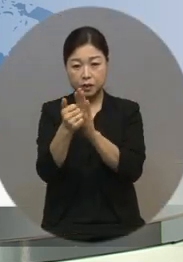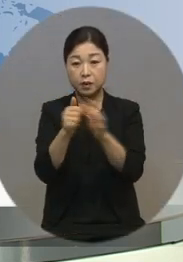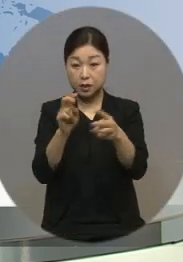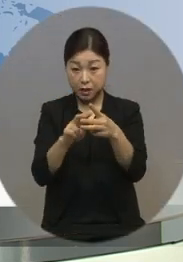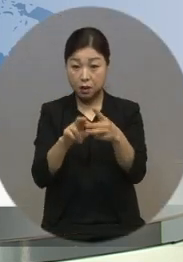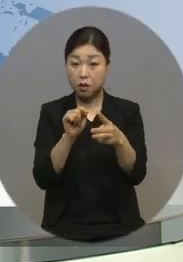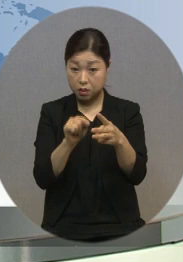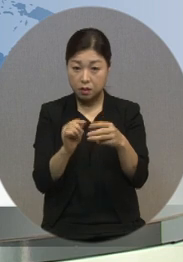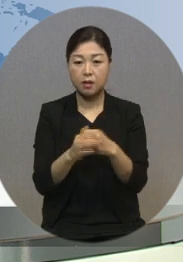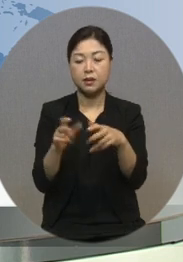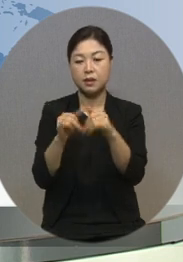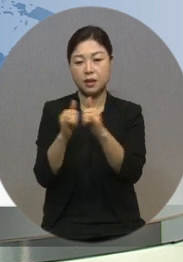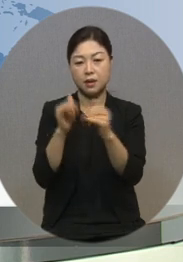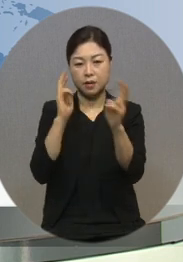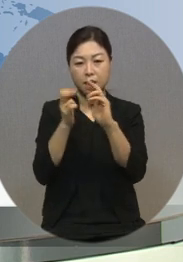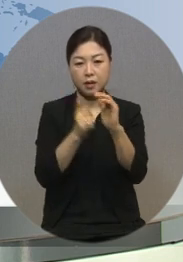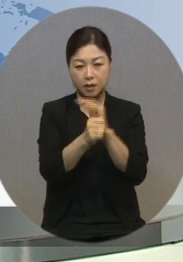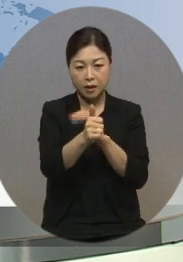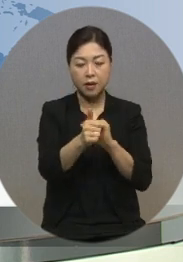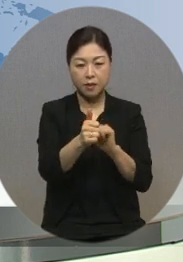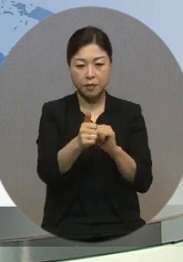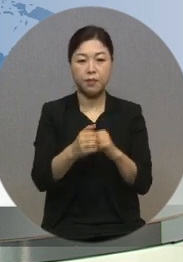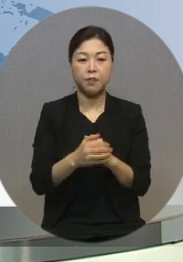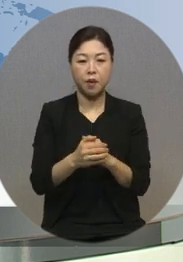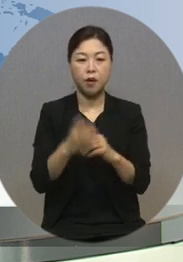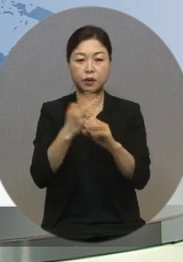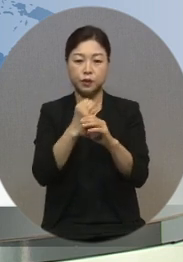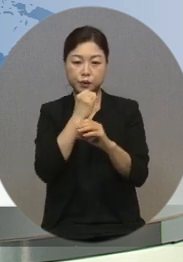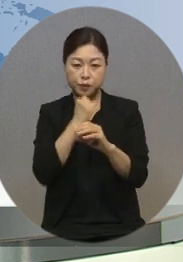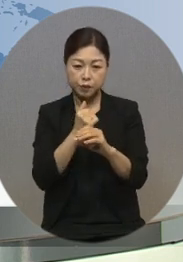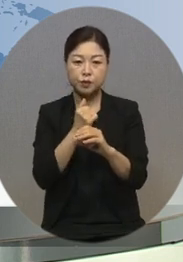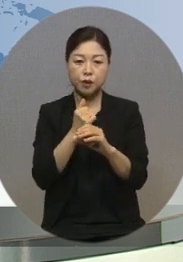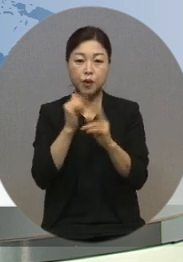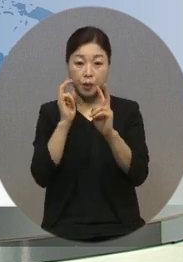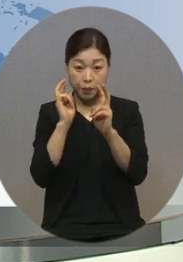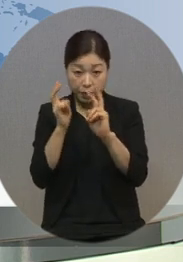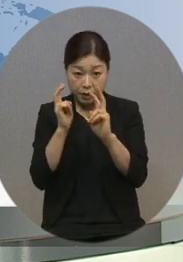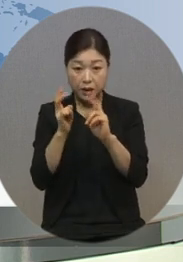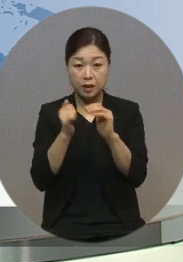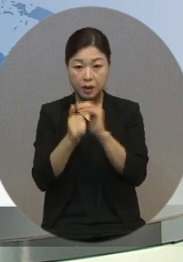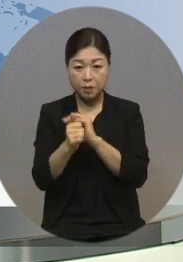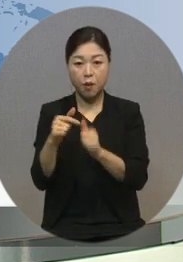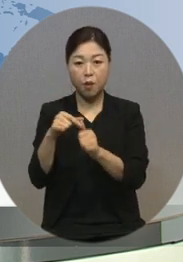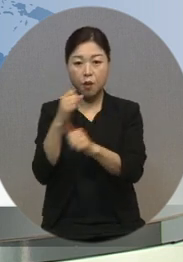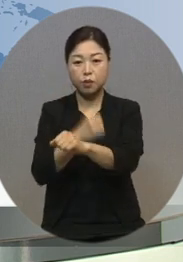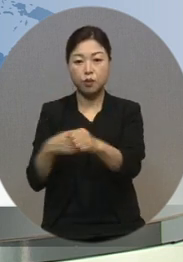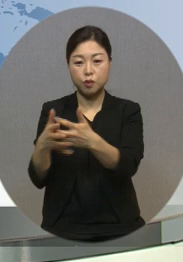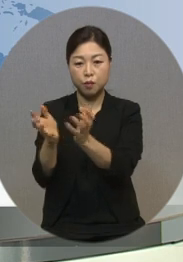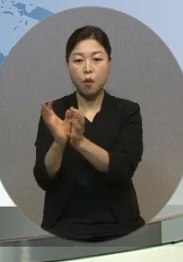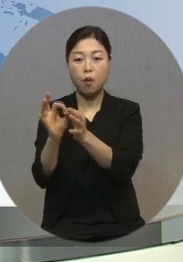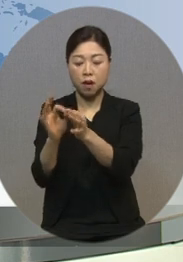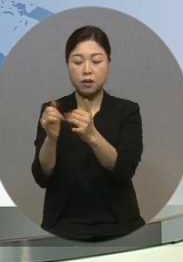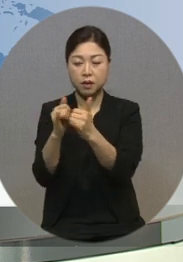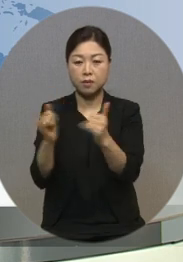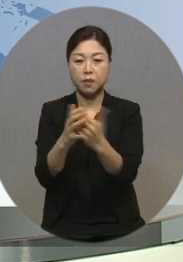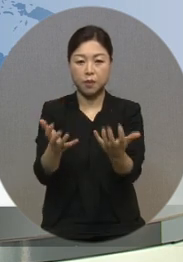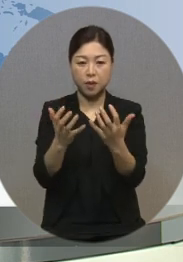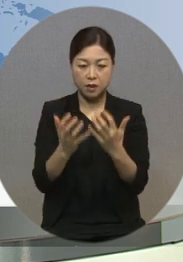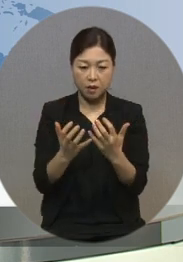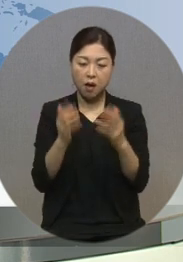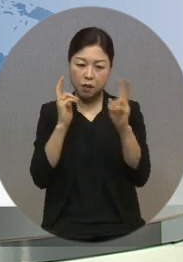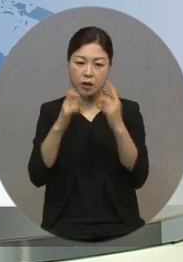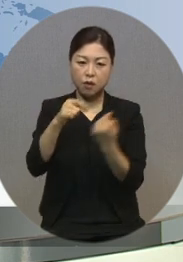장애인기업종합지원센터에서 장애인기업 대표, 중소벤처기업부, 고용노동부 관계자가 참여하는 기업고충 현장회의를